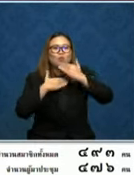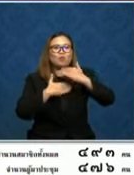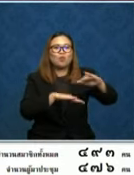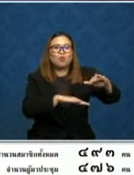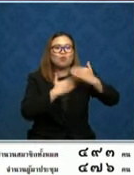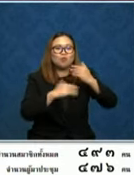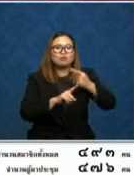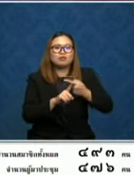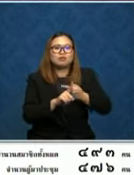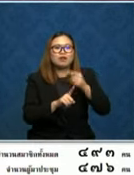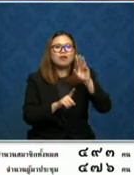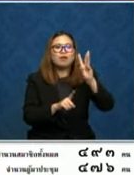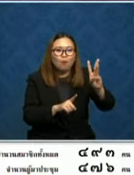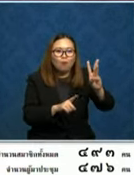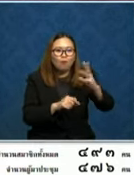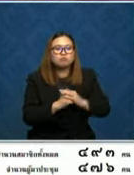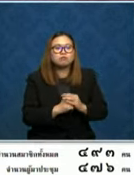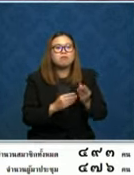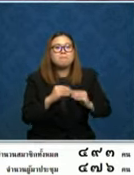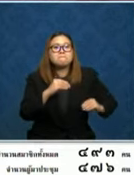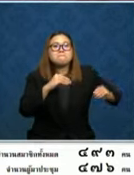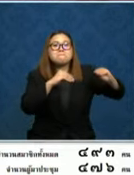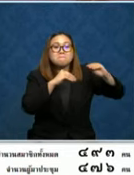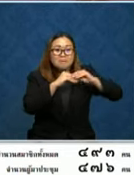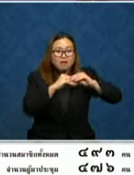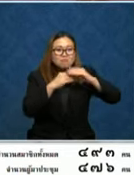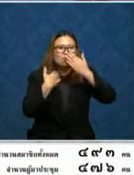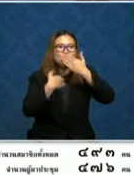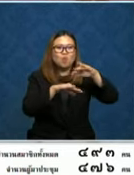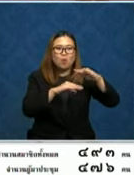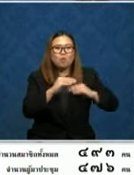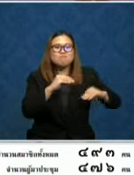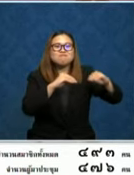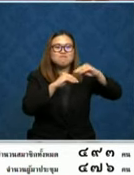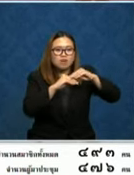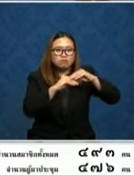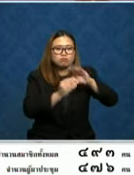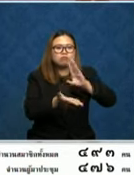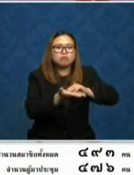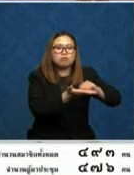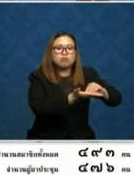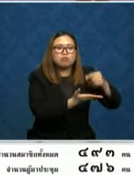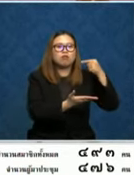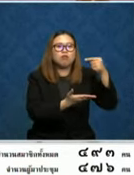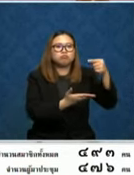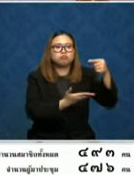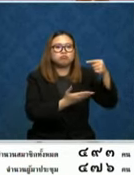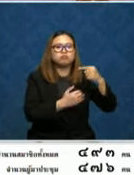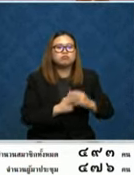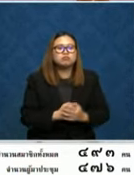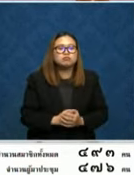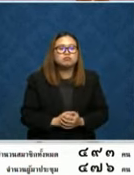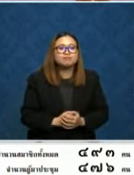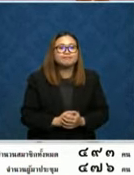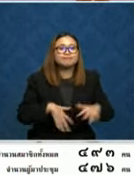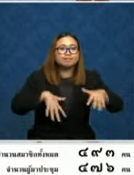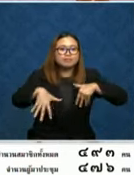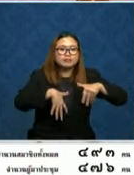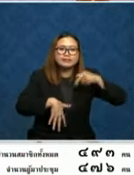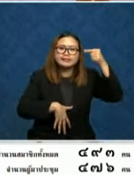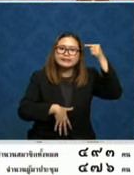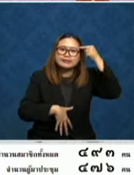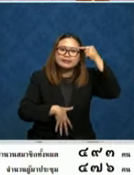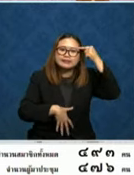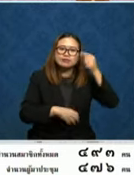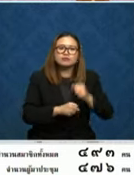กของปี67เนี่ยเพิ่มขึ้นกว่าร้อยละ10นะครับแต่ว่าจัดเก็บเนี่ยติดลบนะครับแล้วเราประชาชนคาดหวังอะไรจากกรมศุ